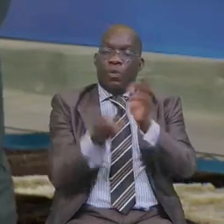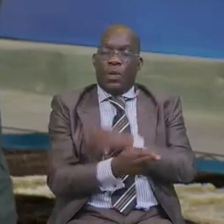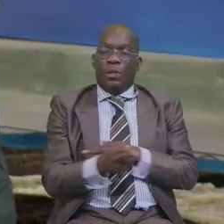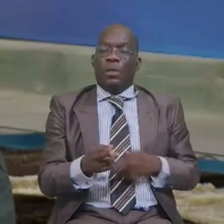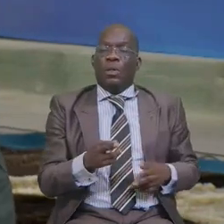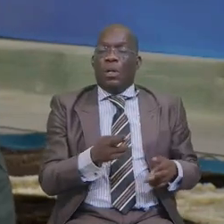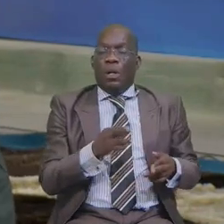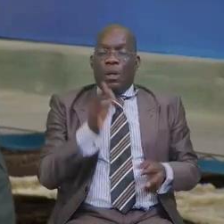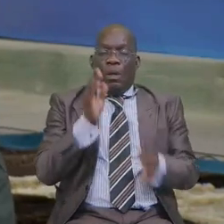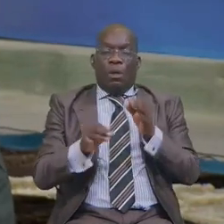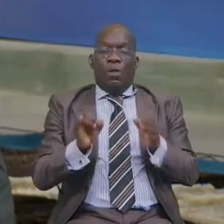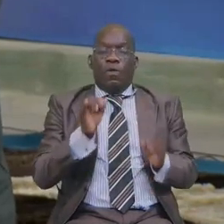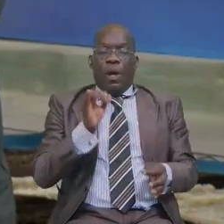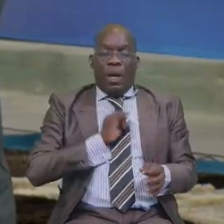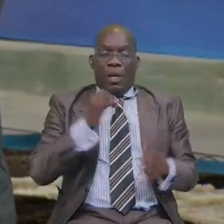pénitente.